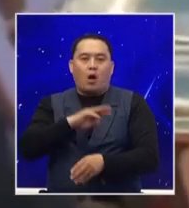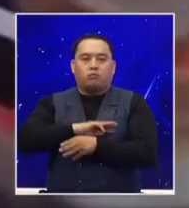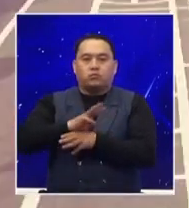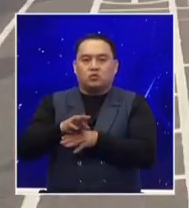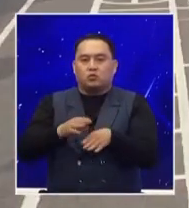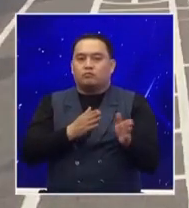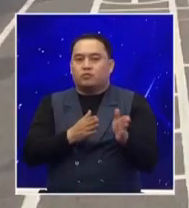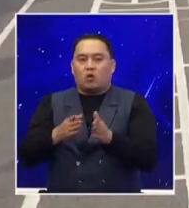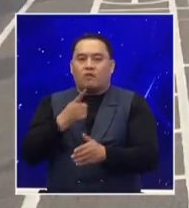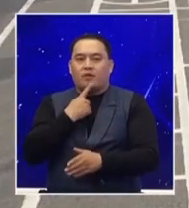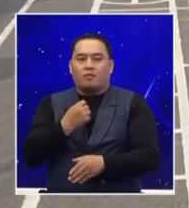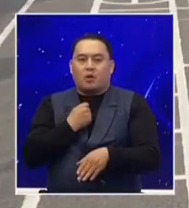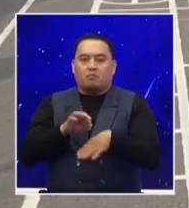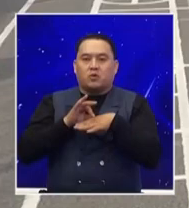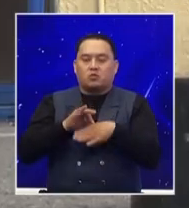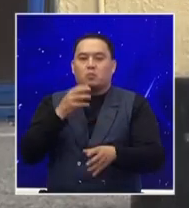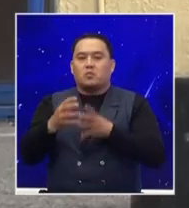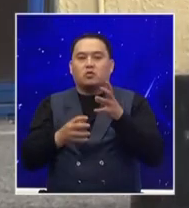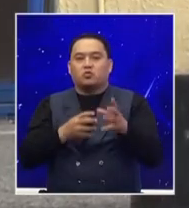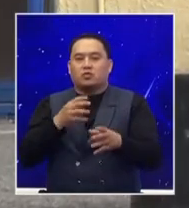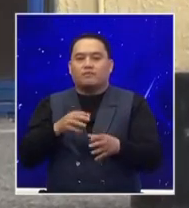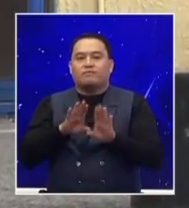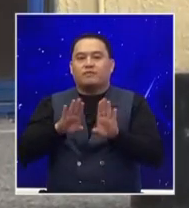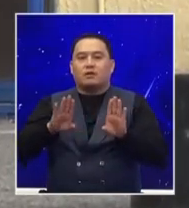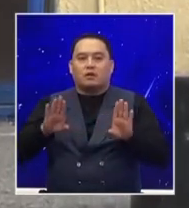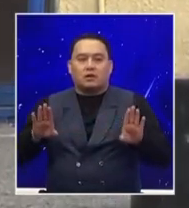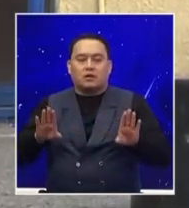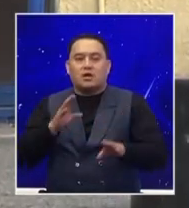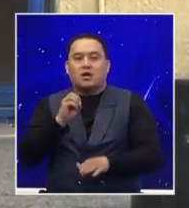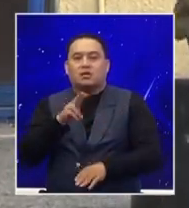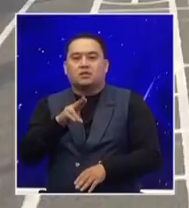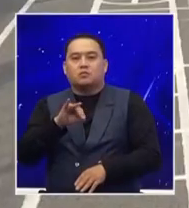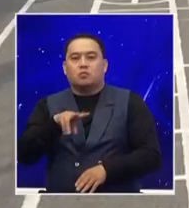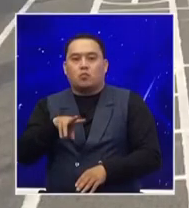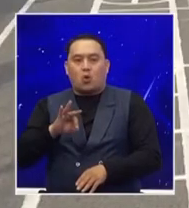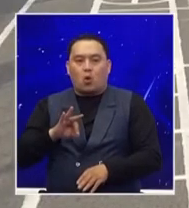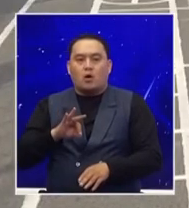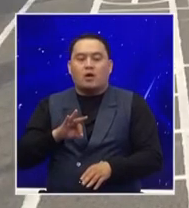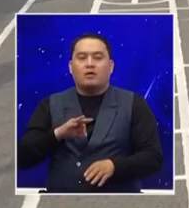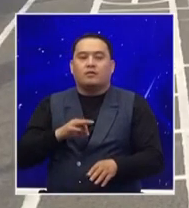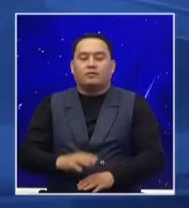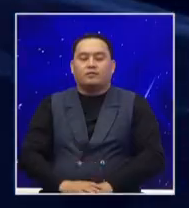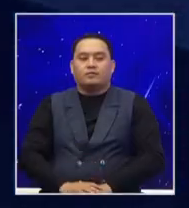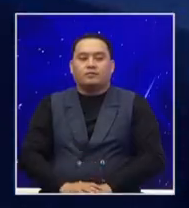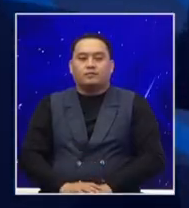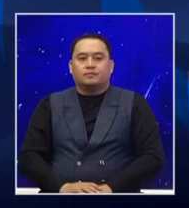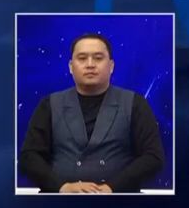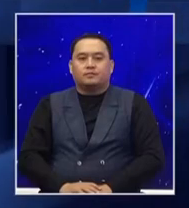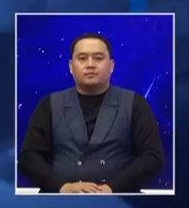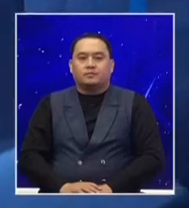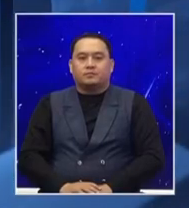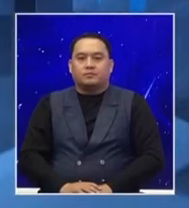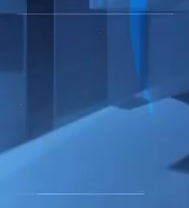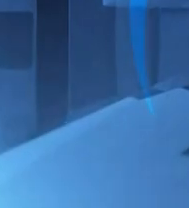обеспечению правопорядка во время проведения международных выставок «Кодекс» и «Экспо» и Всемирной универсиады в Алматы. Ануар Амангельдинов